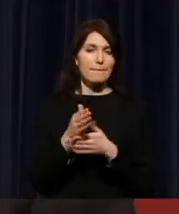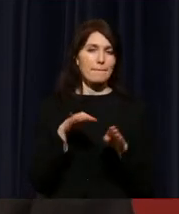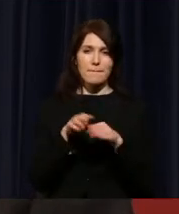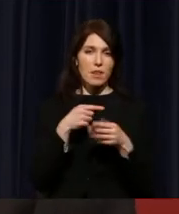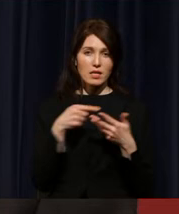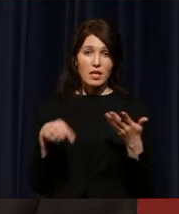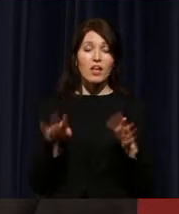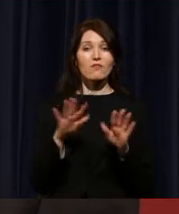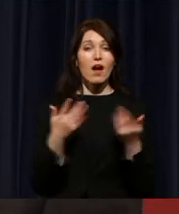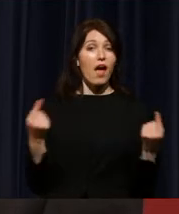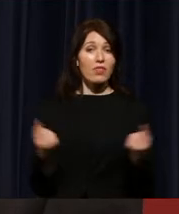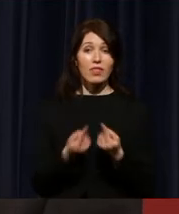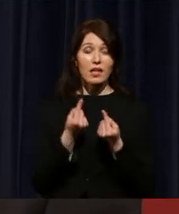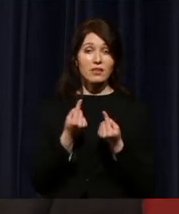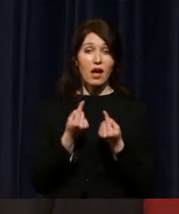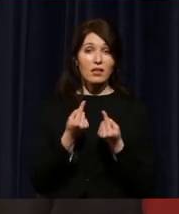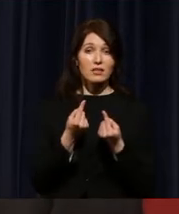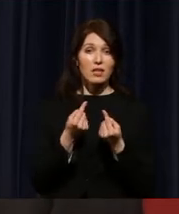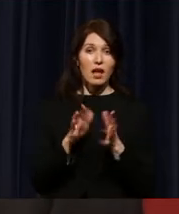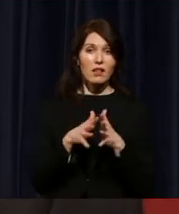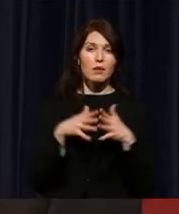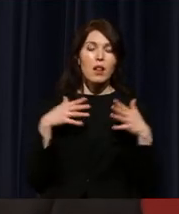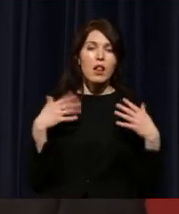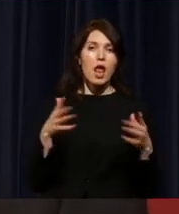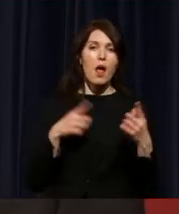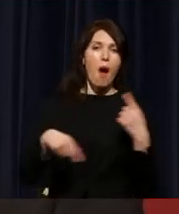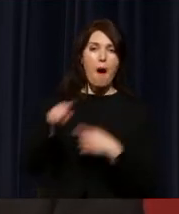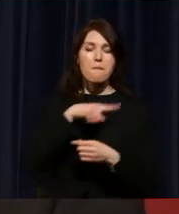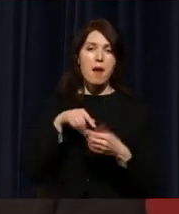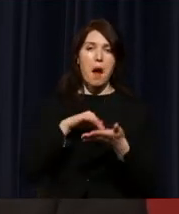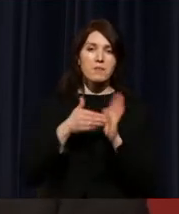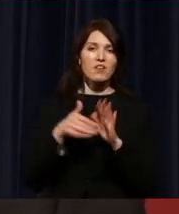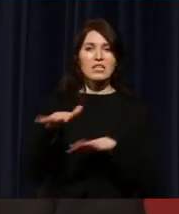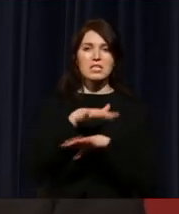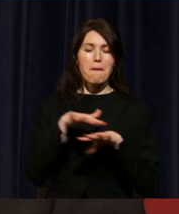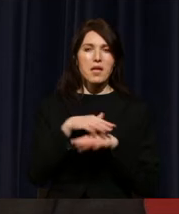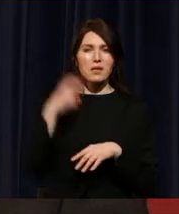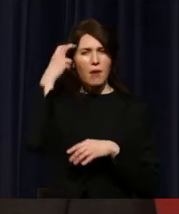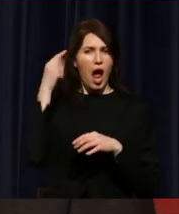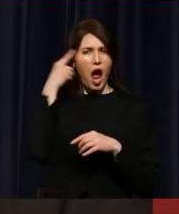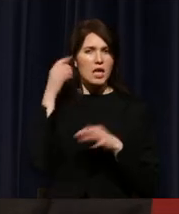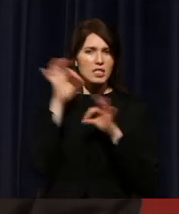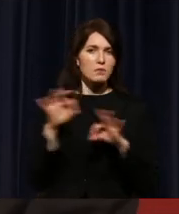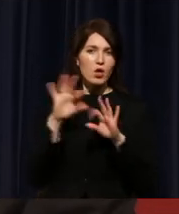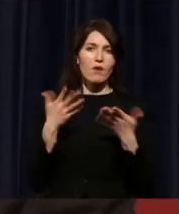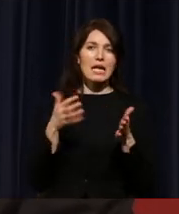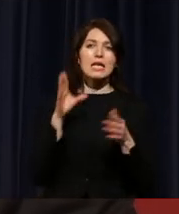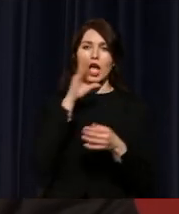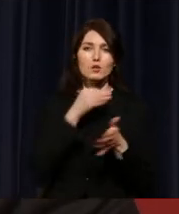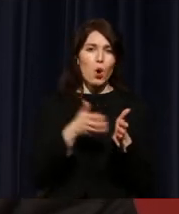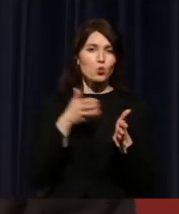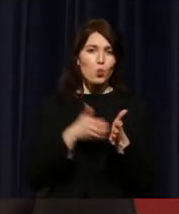līdzīgi. Vai arī attiecās uz tādiem makro apstākļiem, uz sabiedrībā valdošiem aizspriedumiem, iespēju trūkumu un tā